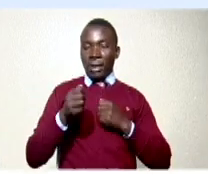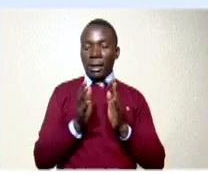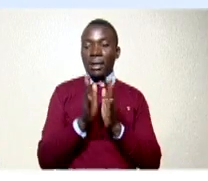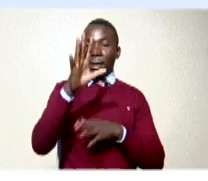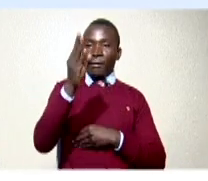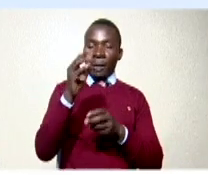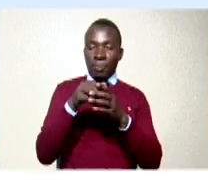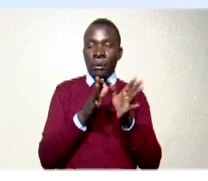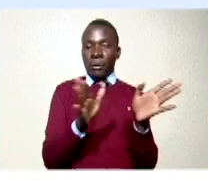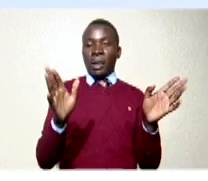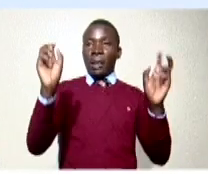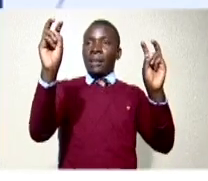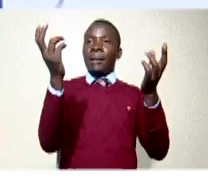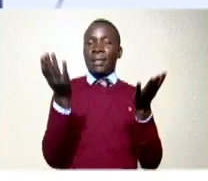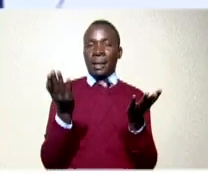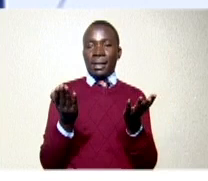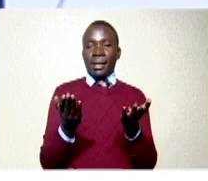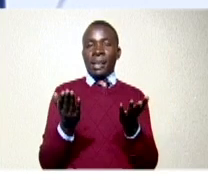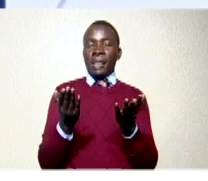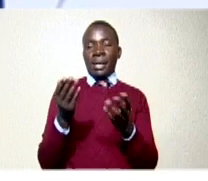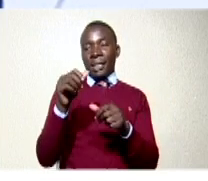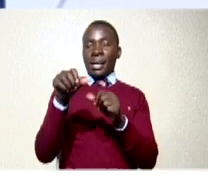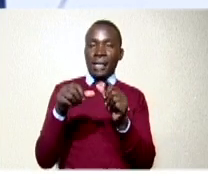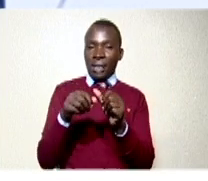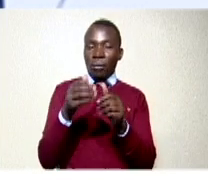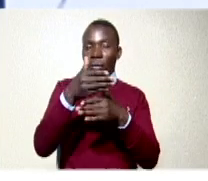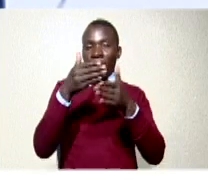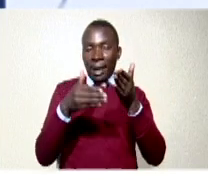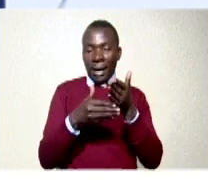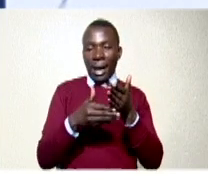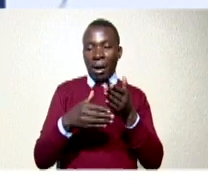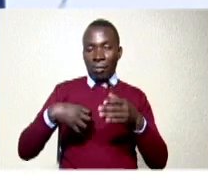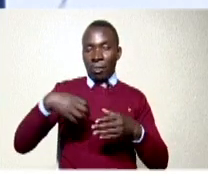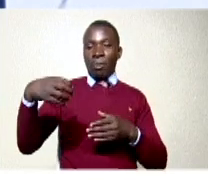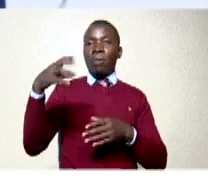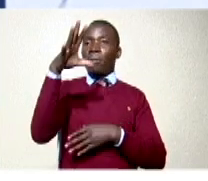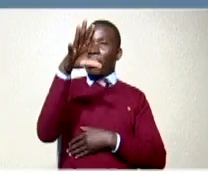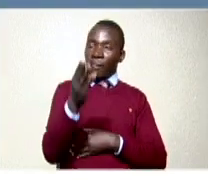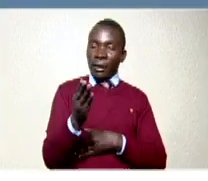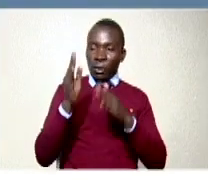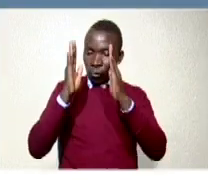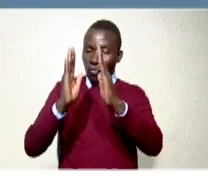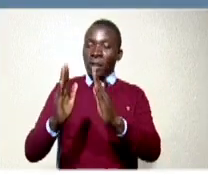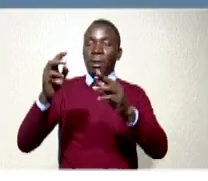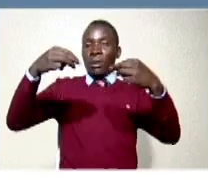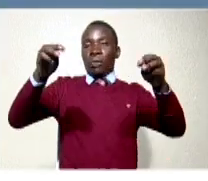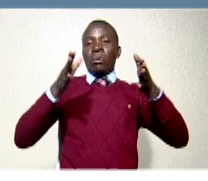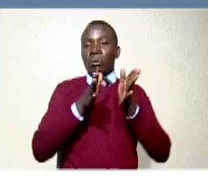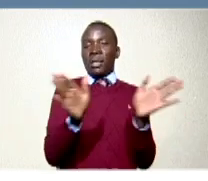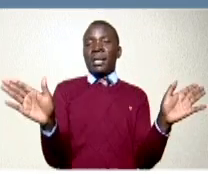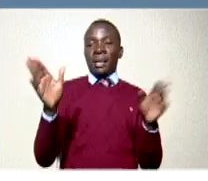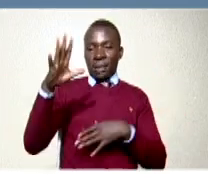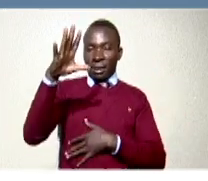rusange. Insanganyamatsiko y'iyi nshuro ikaba yerekeye ku kubaka ubukungu bw'Afurika hashingiwe ku isoko rusange rya